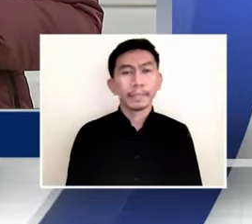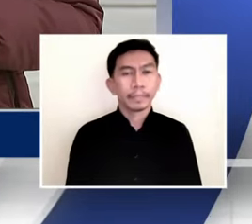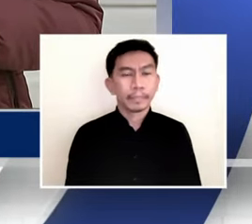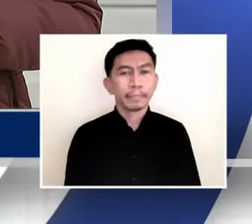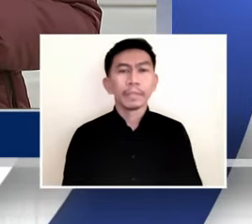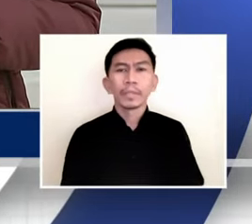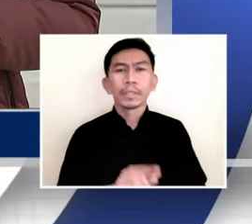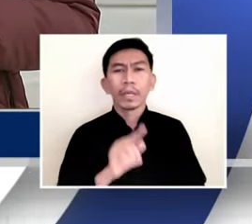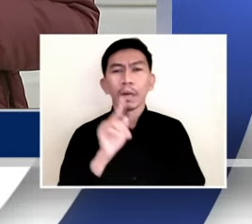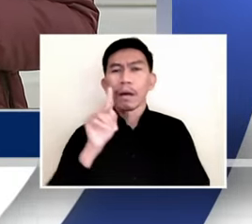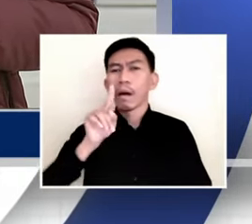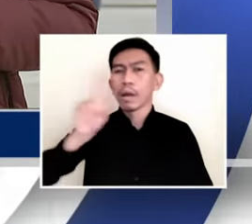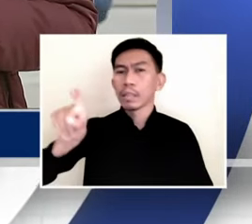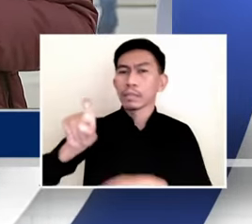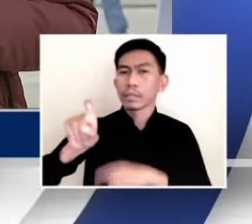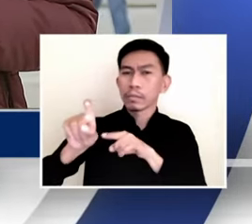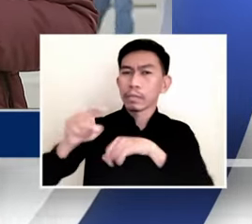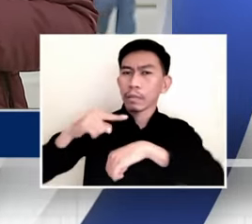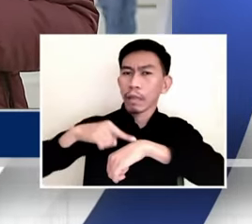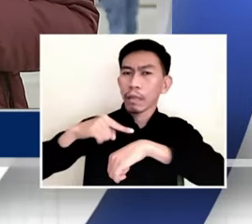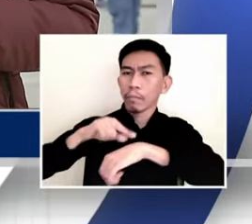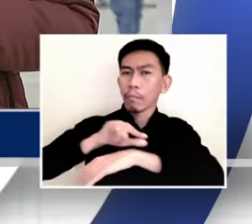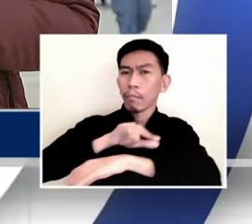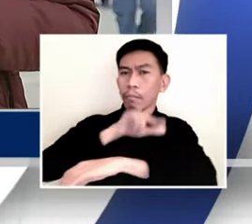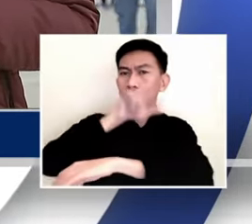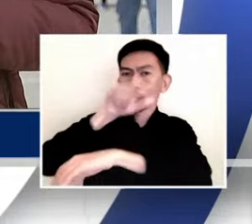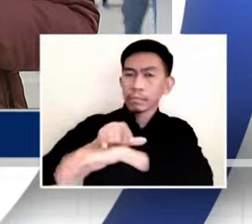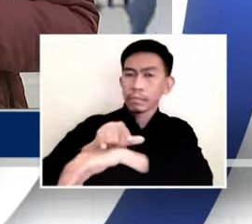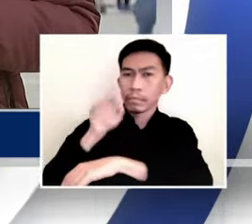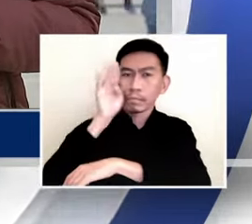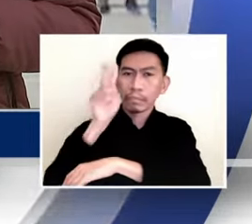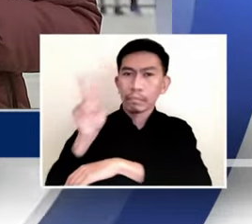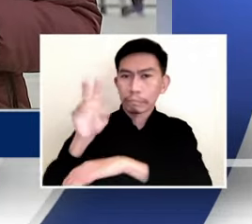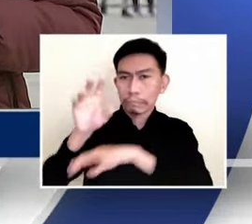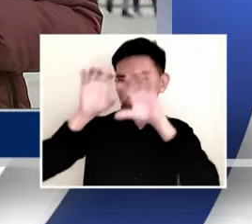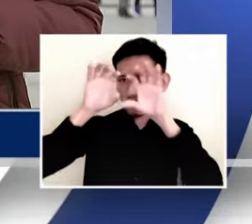dating dyan ng Pangulo at ano-ano ang kanyang mga aktibidad dyan?